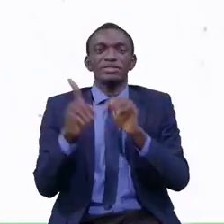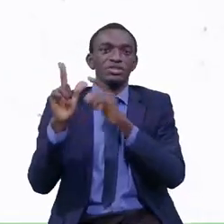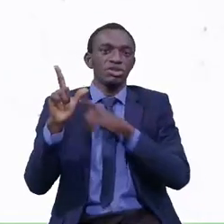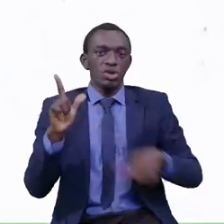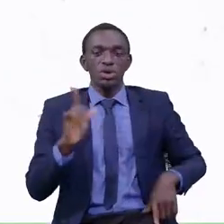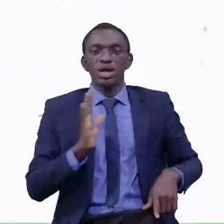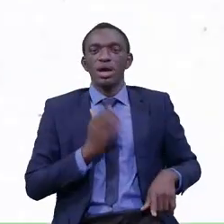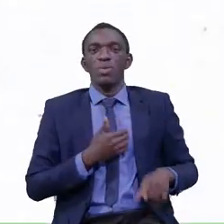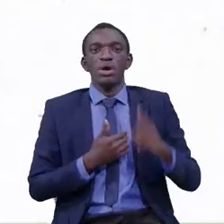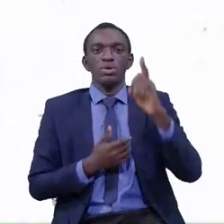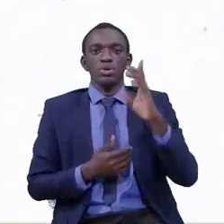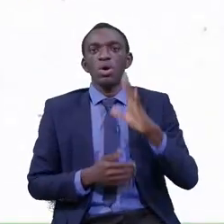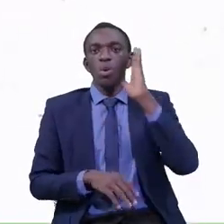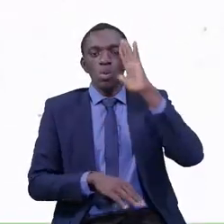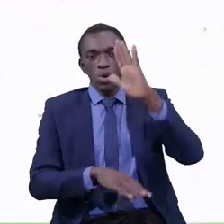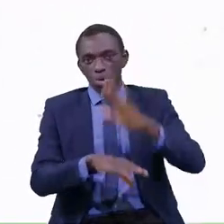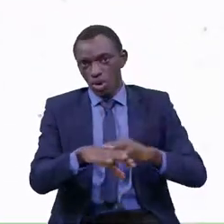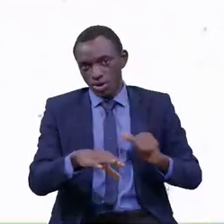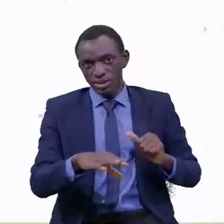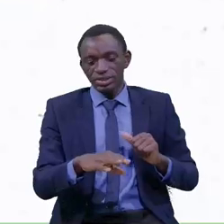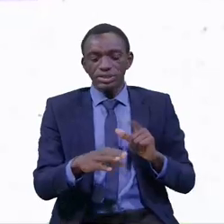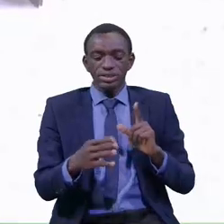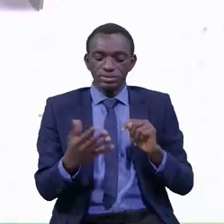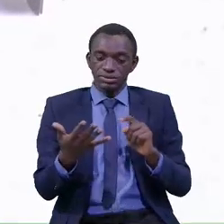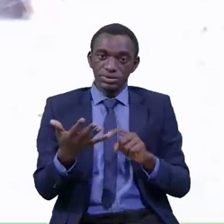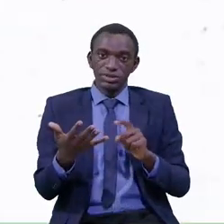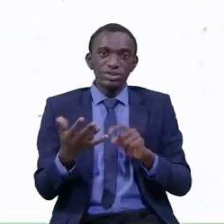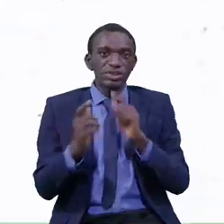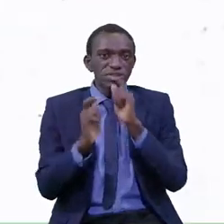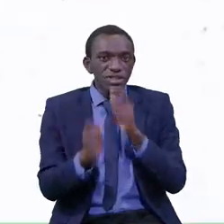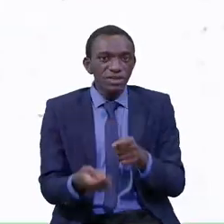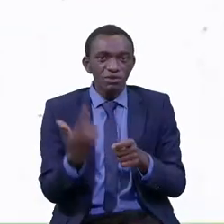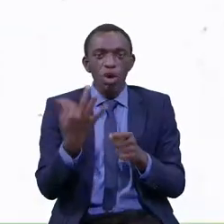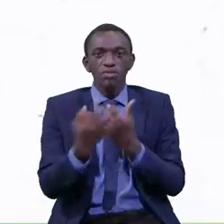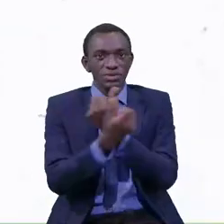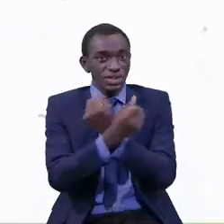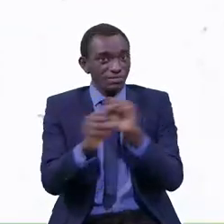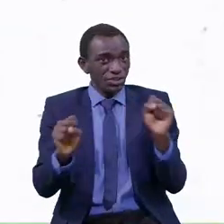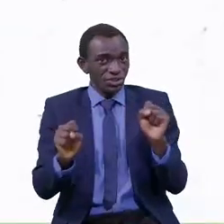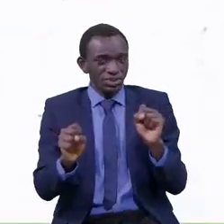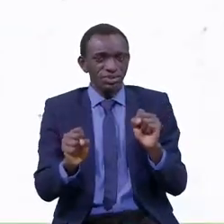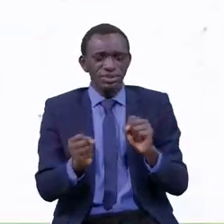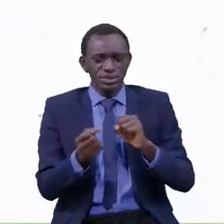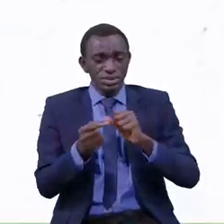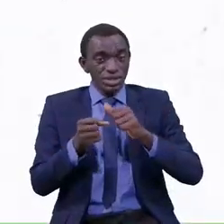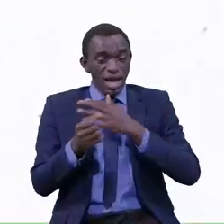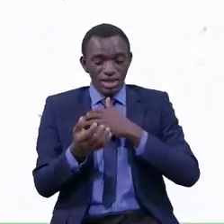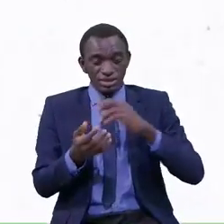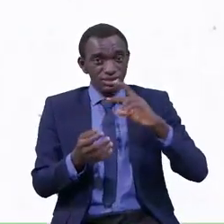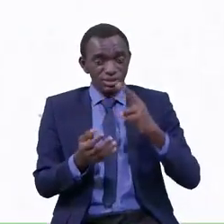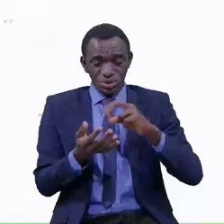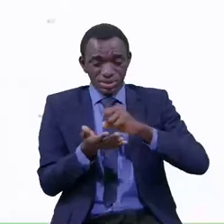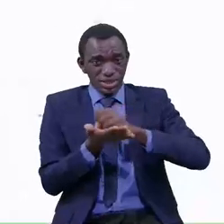appellera. Le don du salut, la sanctification également, c'est un don. Et le don